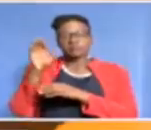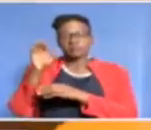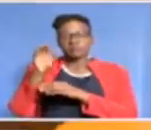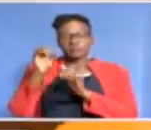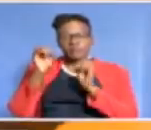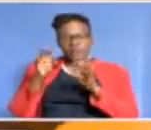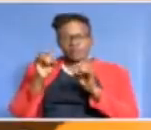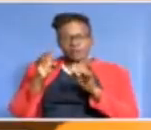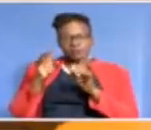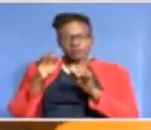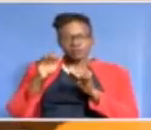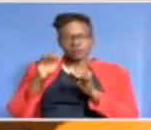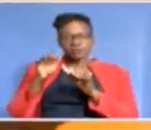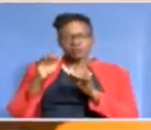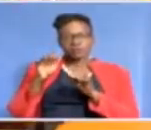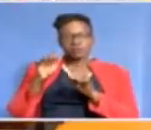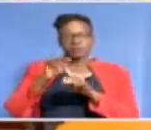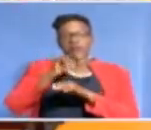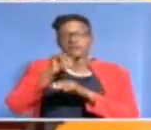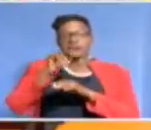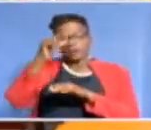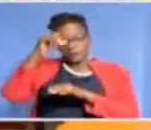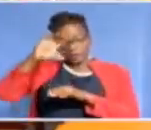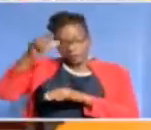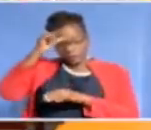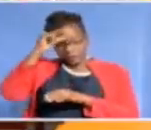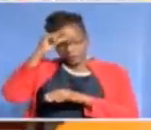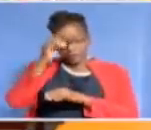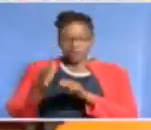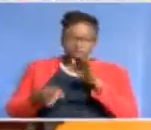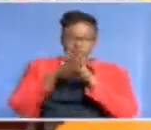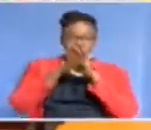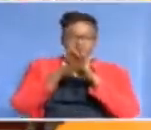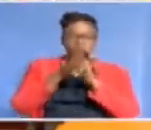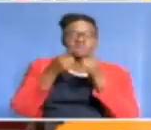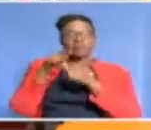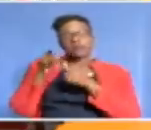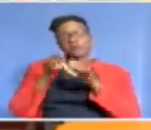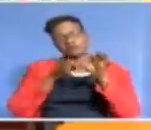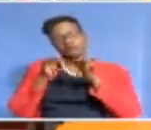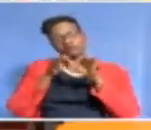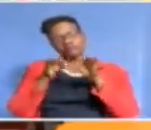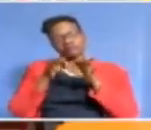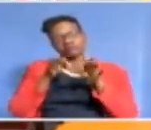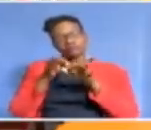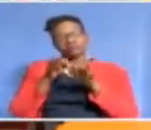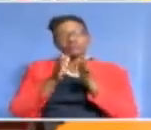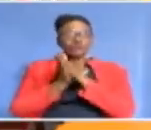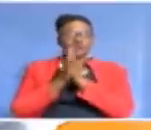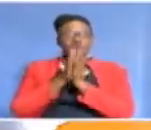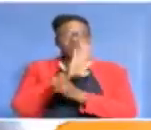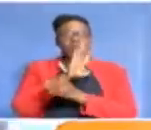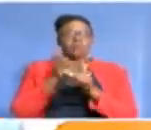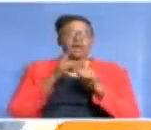ya Nairobi. Lakini kabla ya kueleza upande wake wa mambo, kizaza kikazuka.